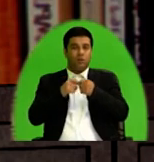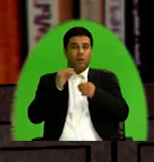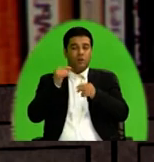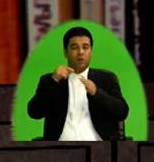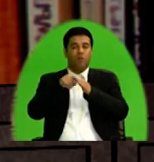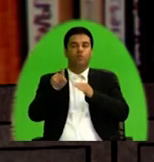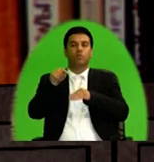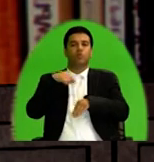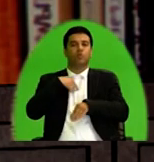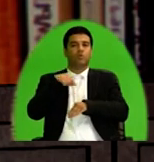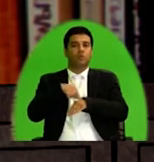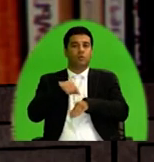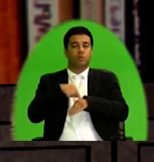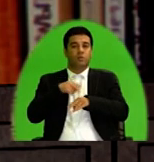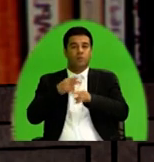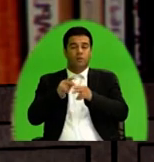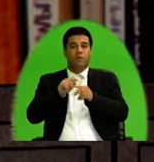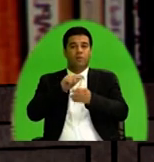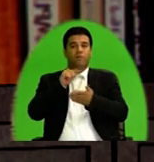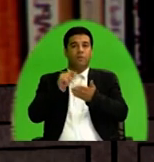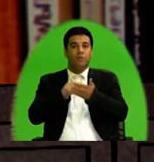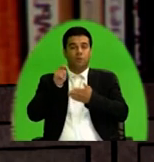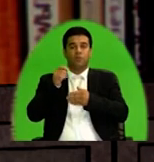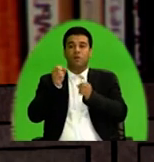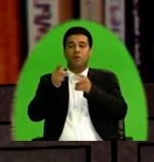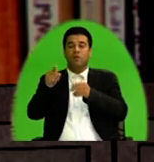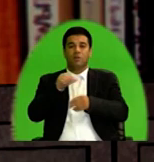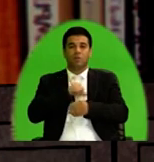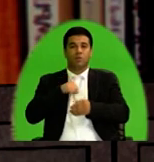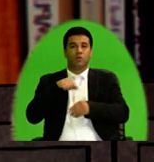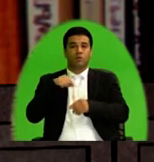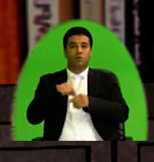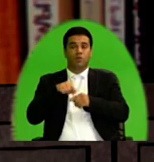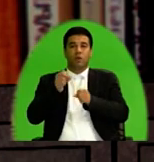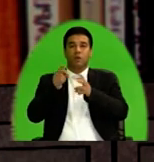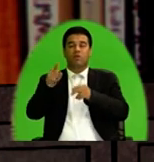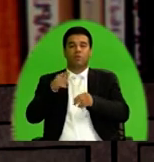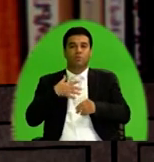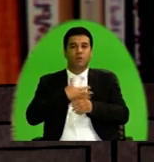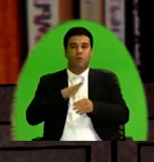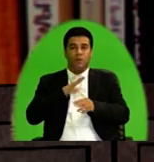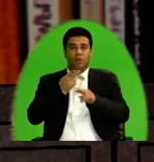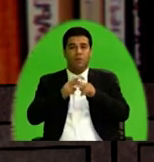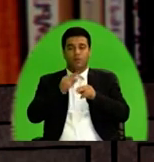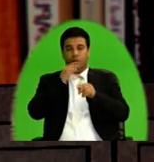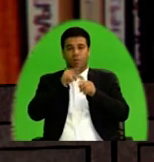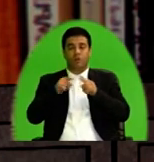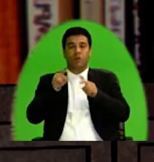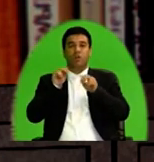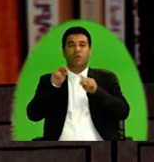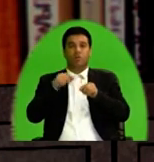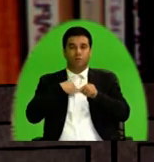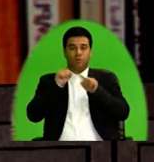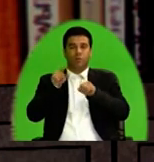и что он чувствует. Ему нужно задать вопрос, как ты себя чувствуешь, как ты пережил этот момент, чем я тебе